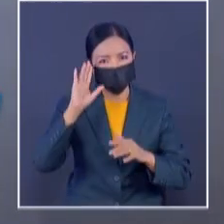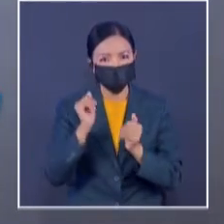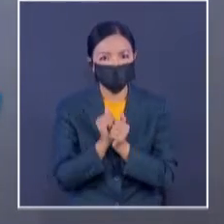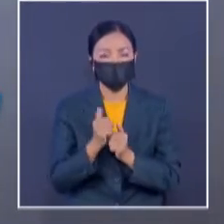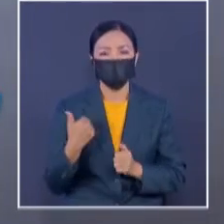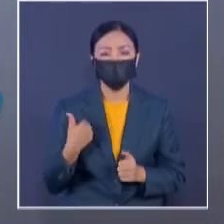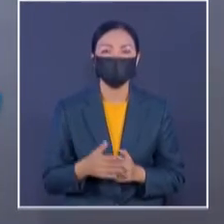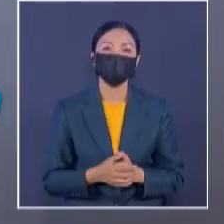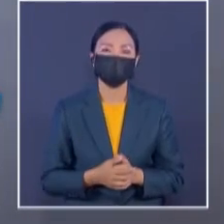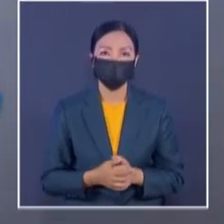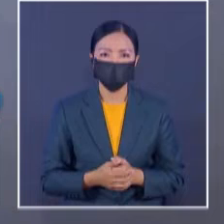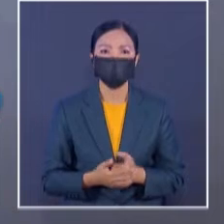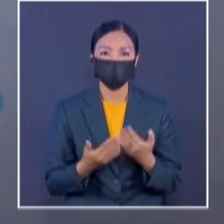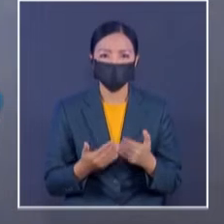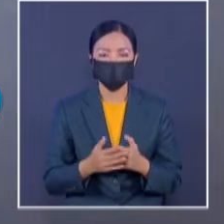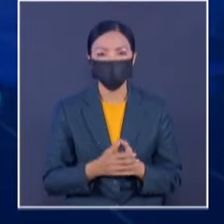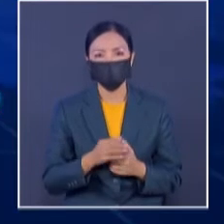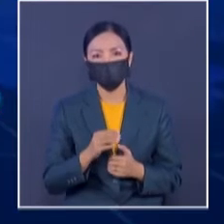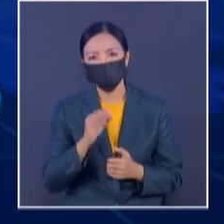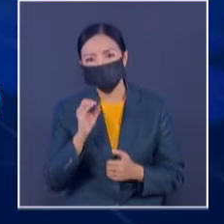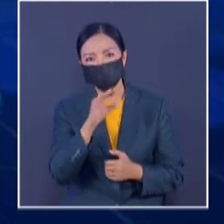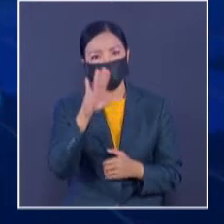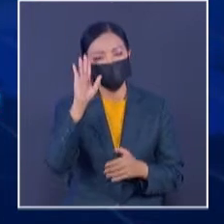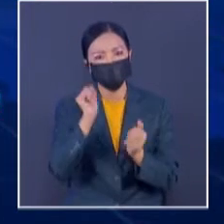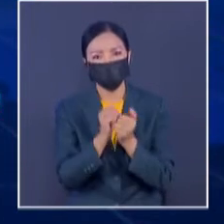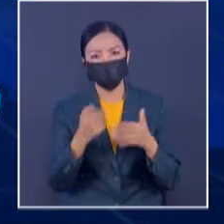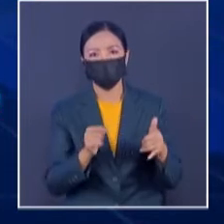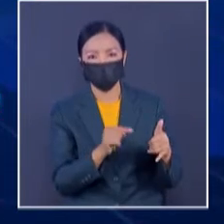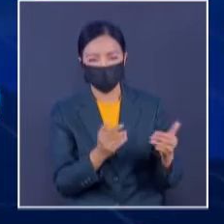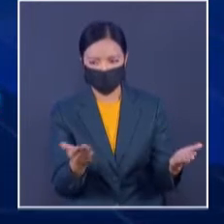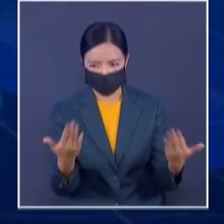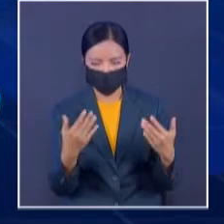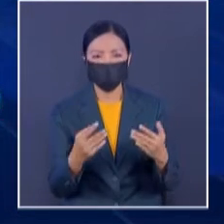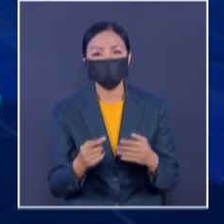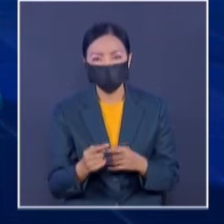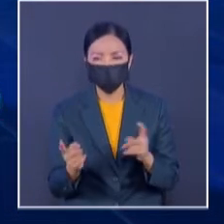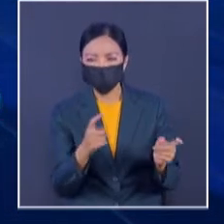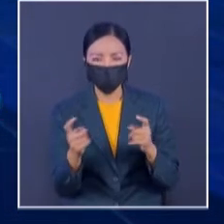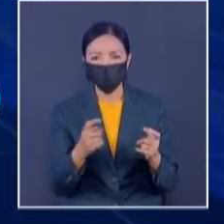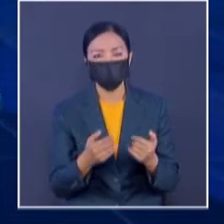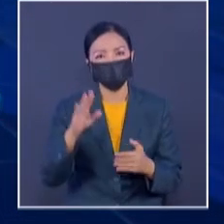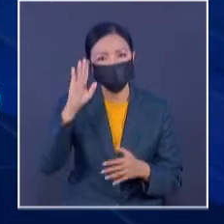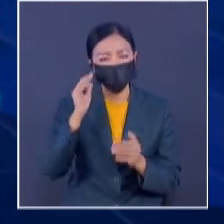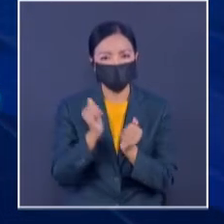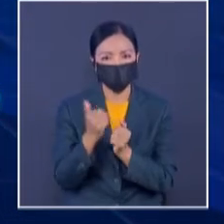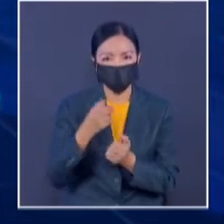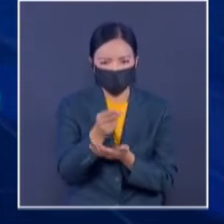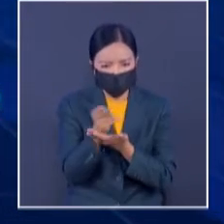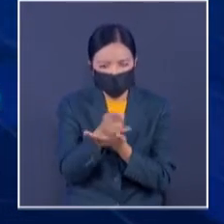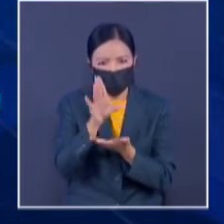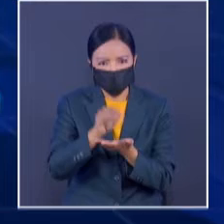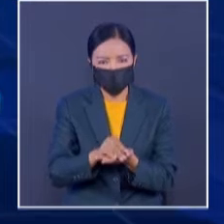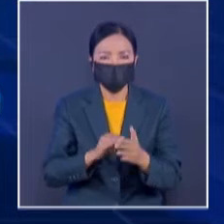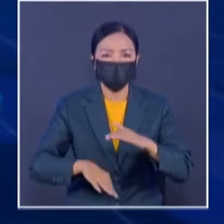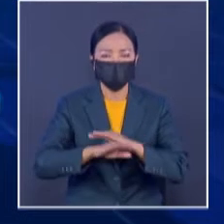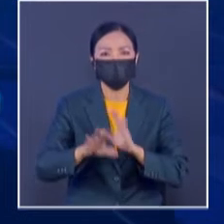ล่าสุดครับได้มีการเข้าแจ้งความกลับไว้เรียบร้อยแล้วนะครับเพื่อมาพิสูจน์ความจริงกันแล้วก็ยืนยันว่าตำรวจเขามีคลิปที่บันทึกไว้เป็น